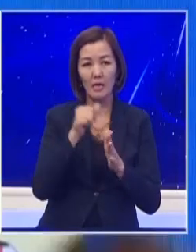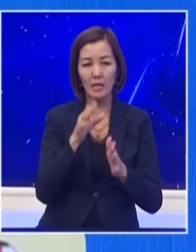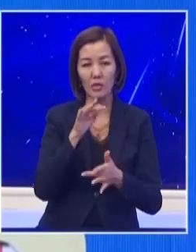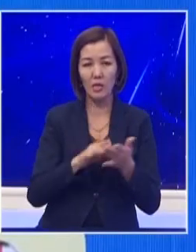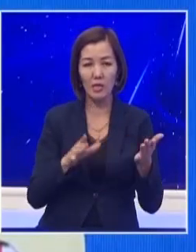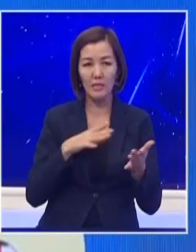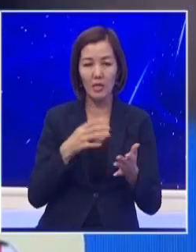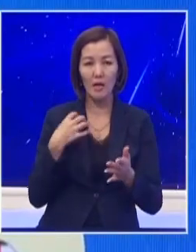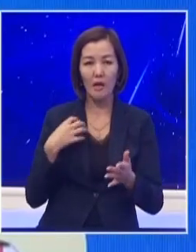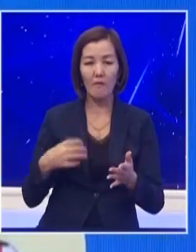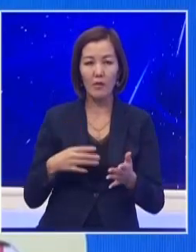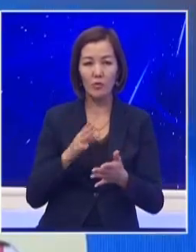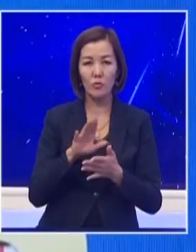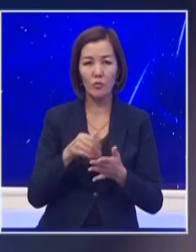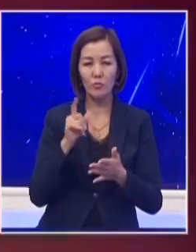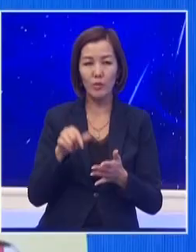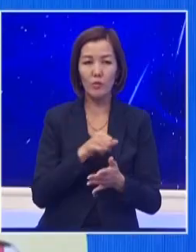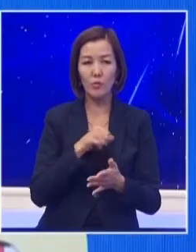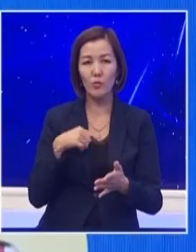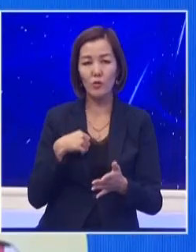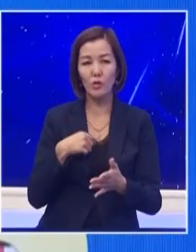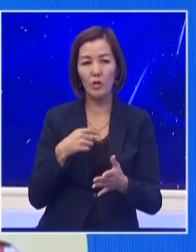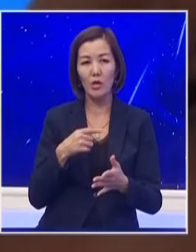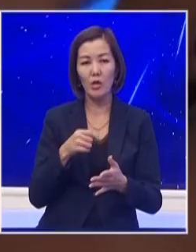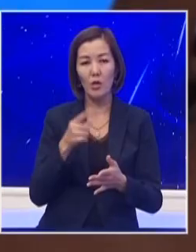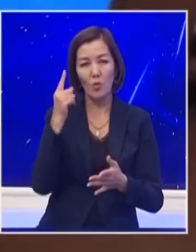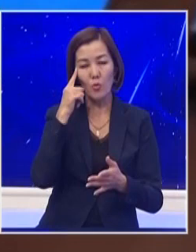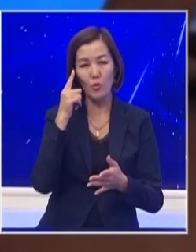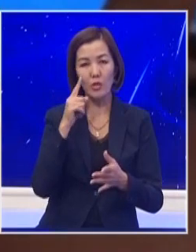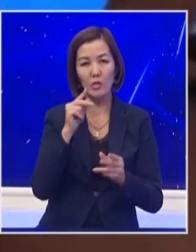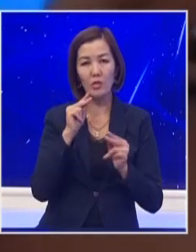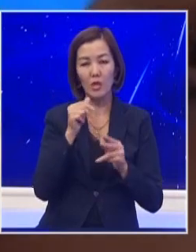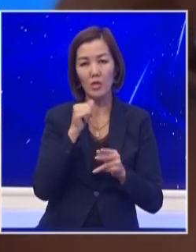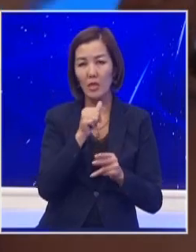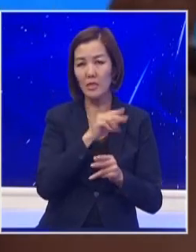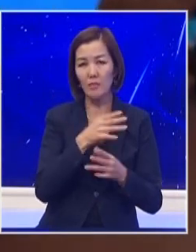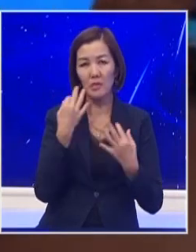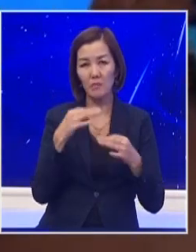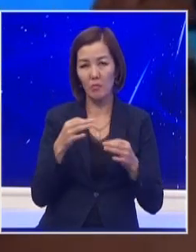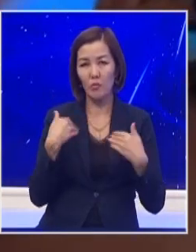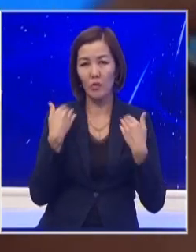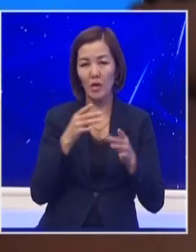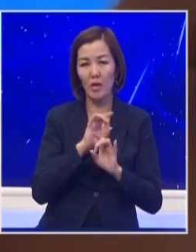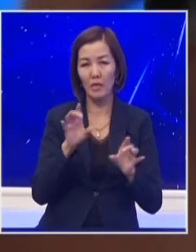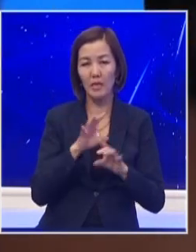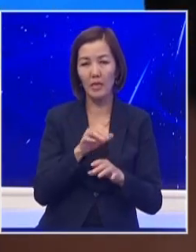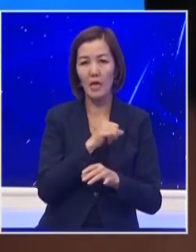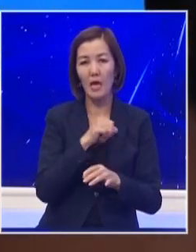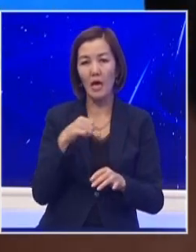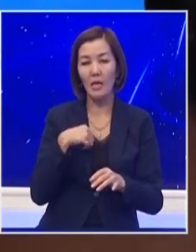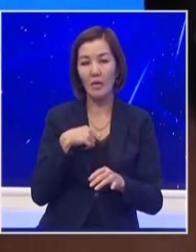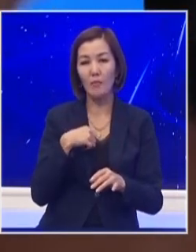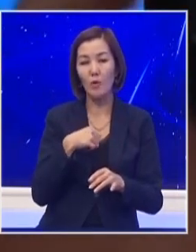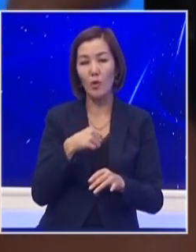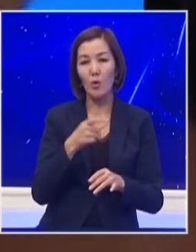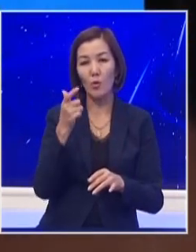жалғасады. Француз көшбасшысының өзі де субъективті пікірін жасырмайтынын жеткізді. Оның пікірінше адам өз еркімен өлуге құқылы